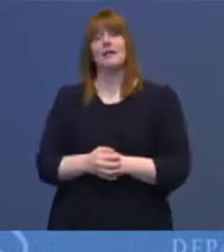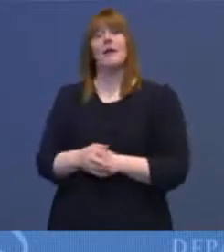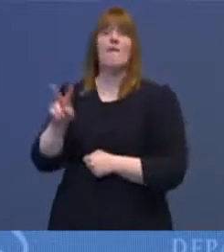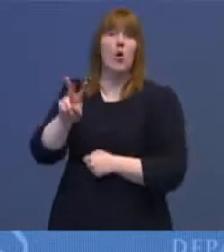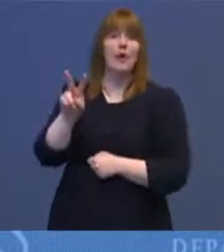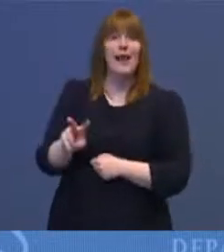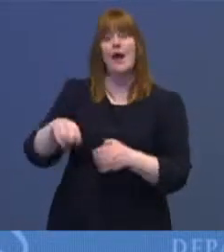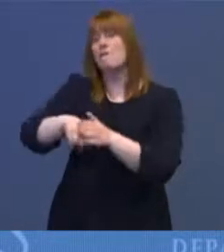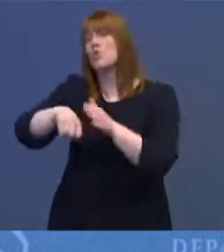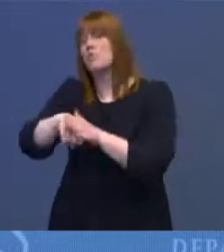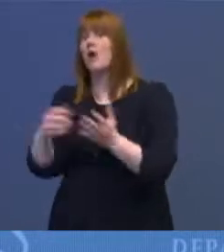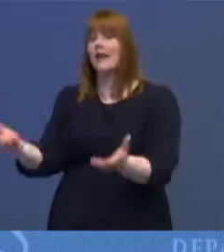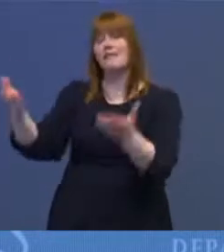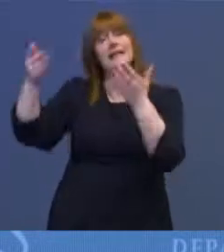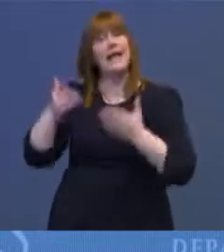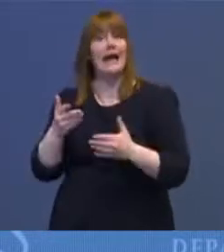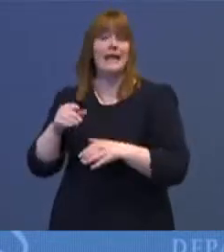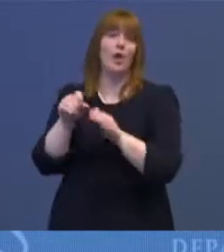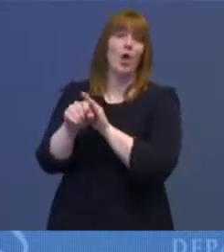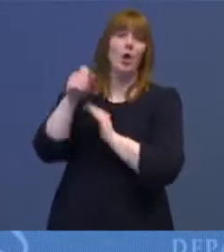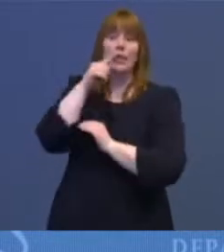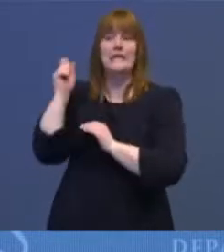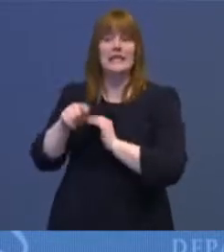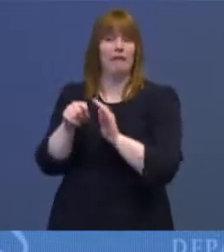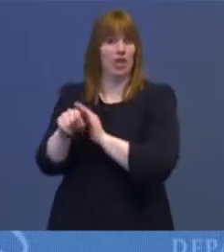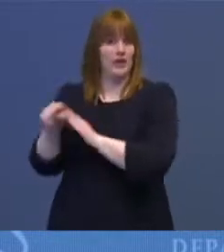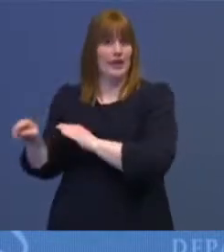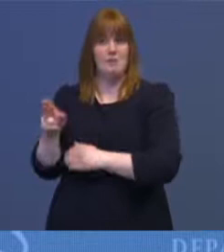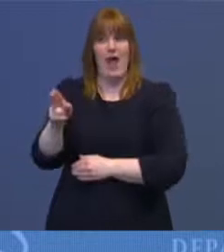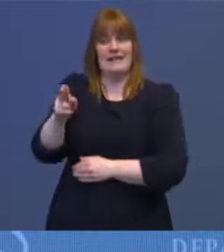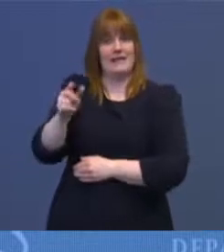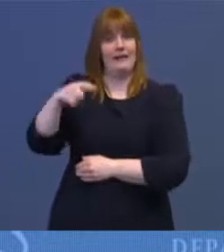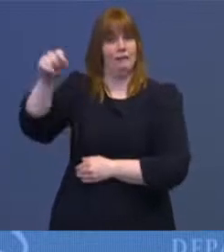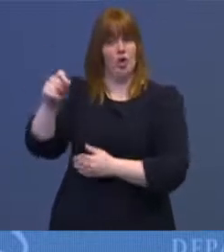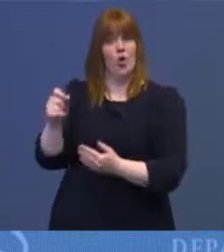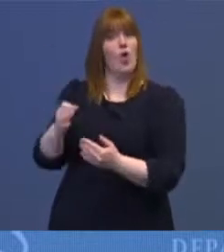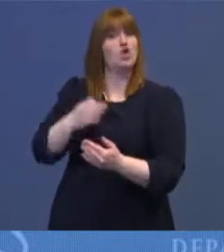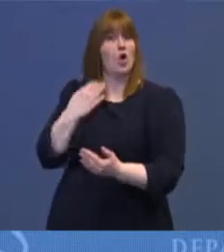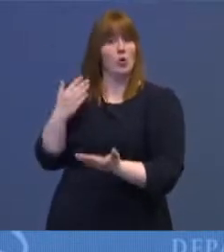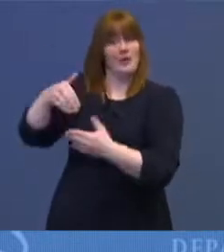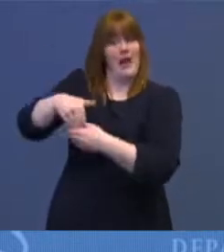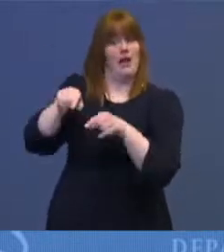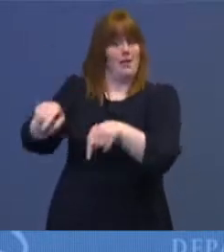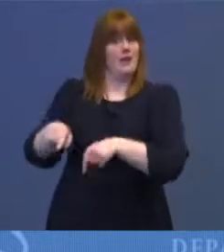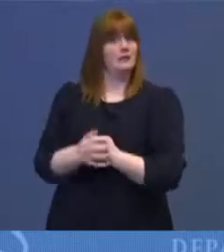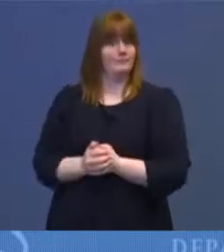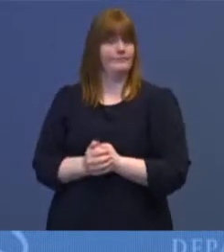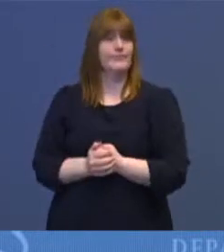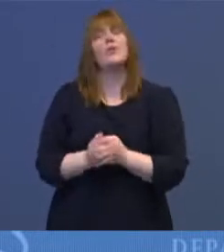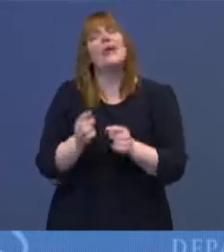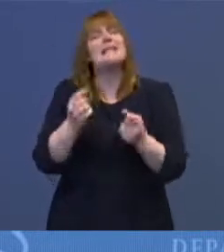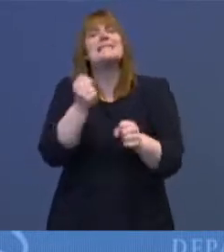med ukrainske flyktninger som bor på mottaket på Helsfyr om å være med på fotballtrening. Og jeg er sikker på at det finnes mange